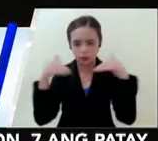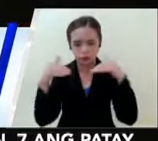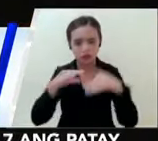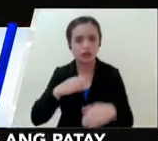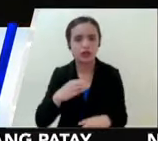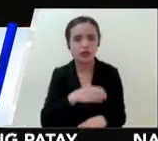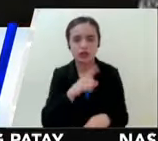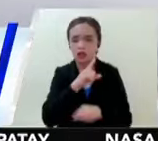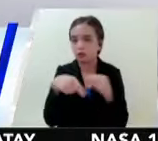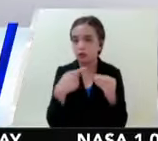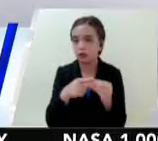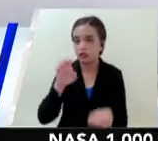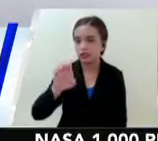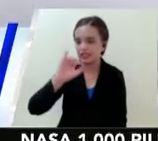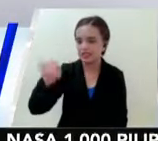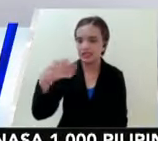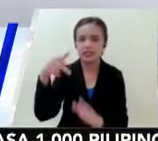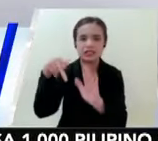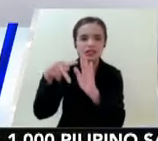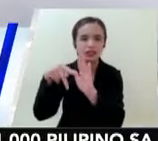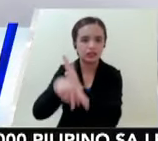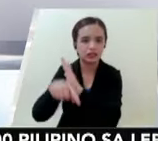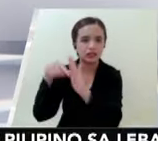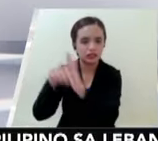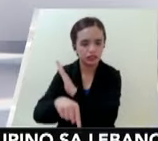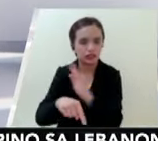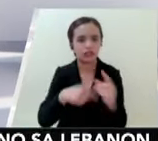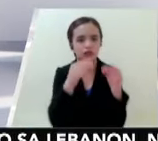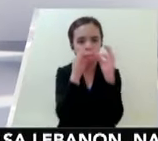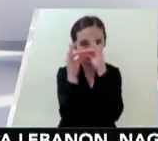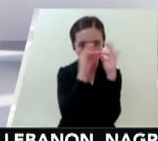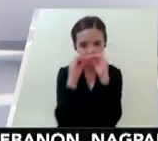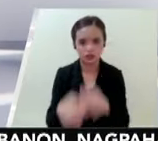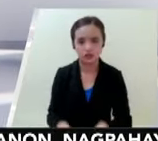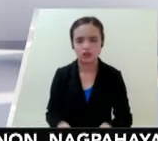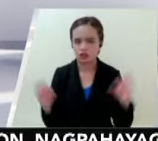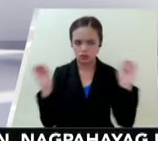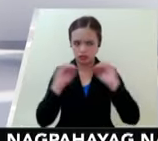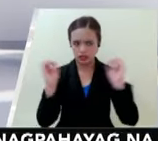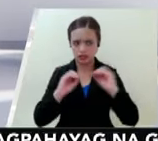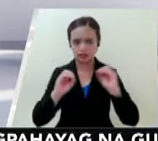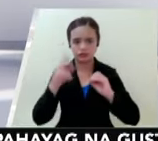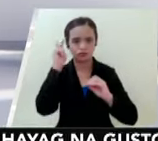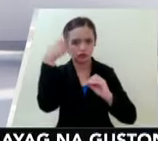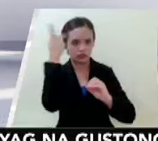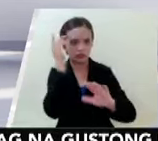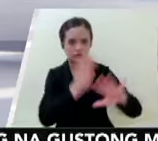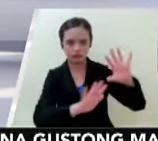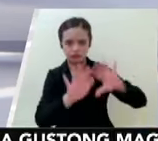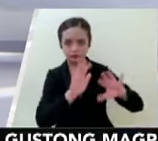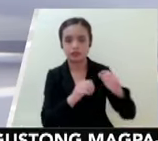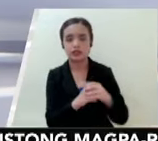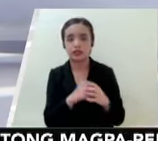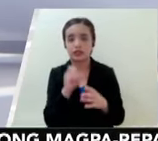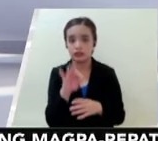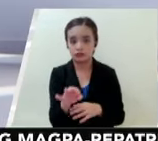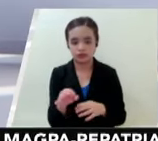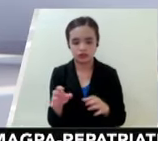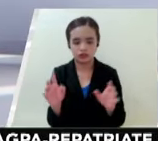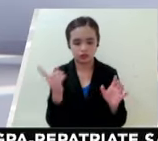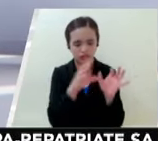at droga. Walang political harassment dito. If ever na nagtutugma-tugma yung mga